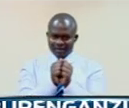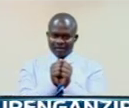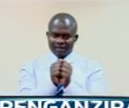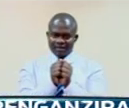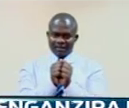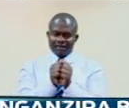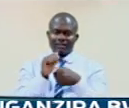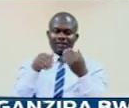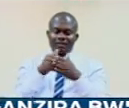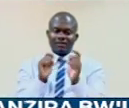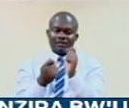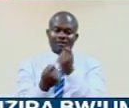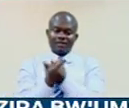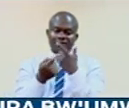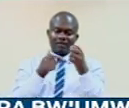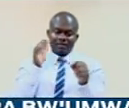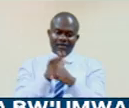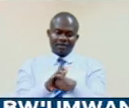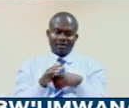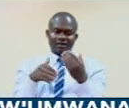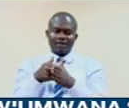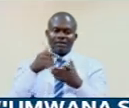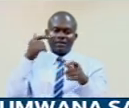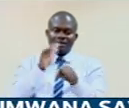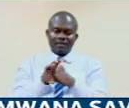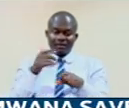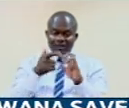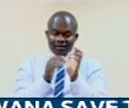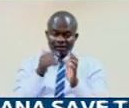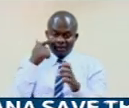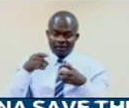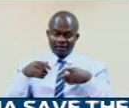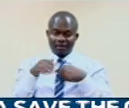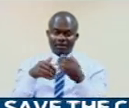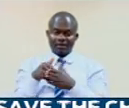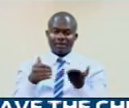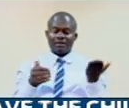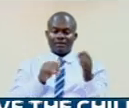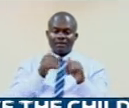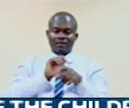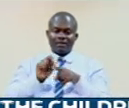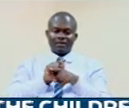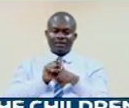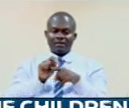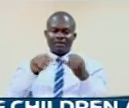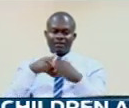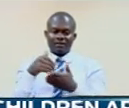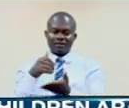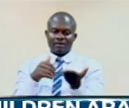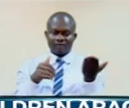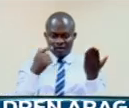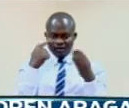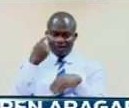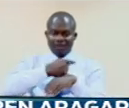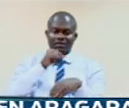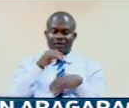Umutoza icyo guhindura kirahari byo yaragihinduye biranagaragara no mu kibuga, ubu turi gukina dushyireho ishyaka uyu munsi